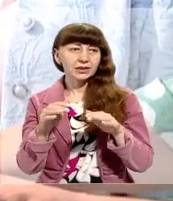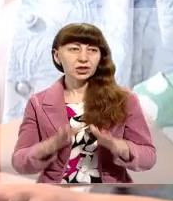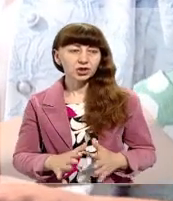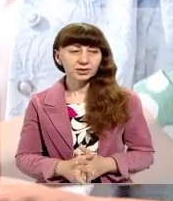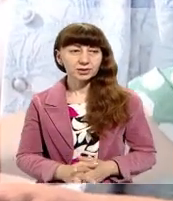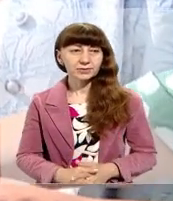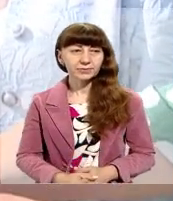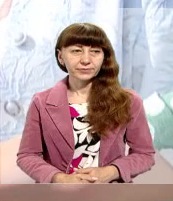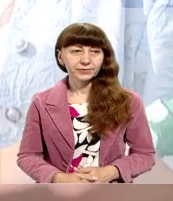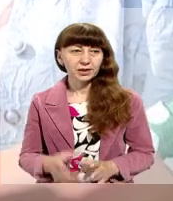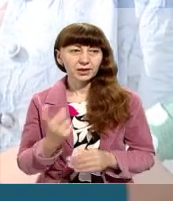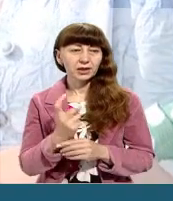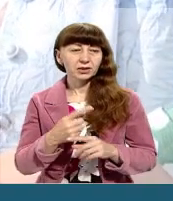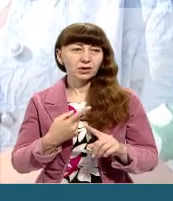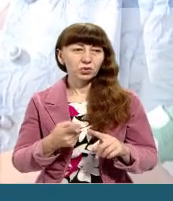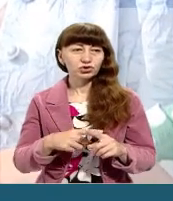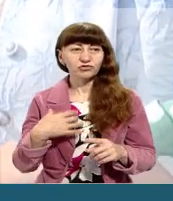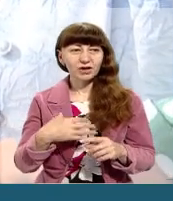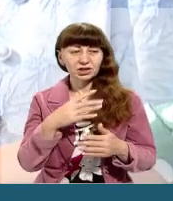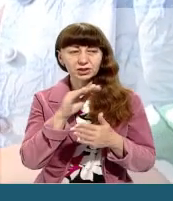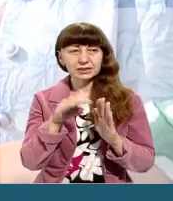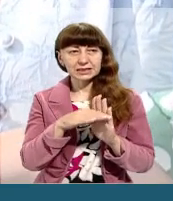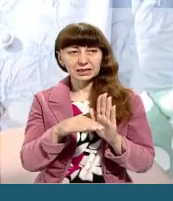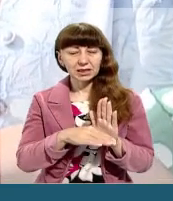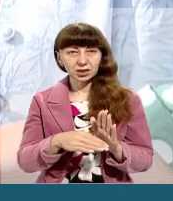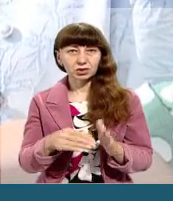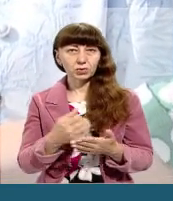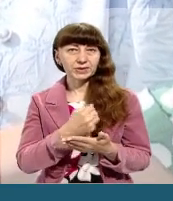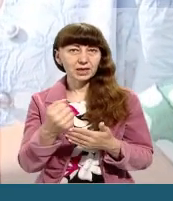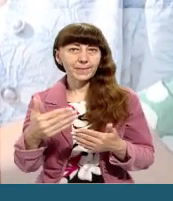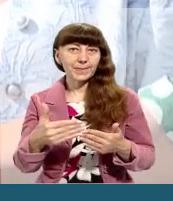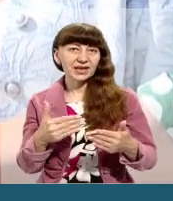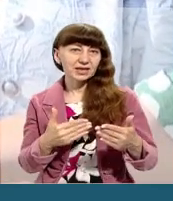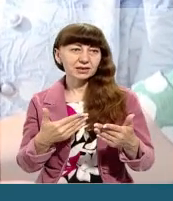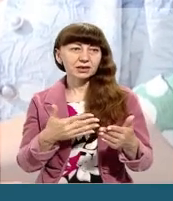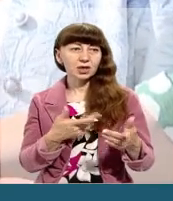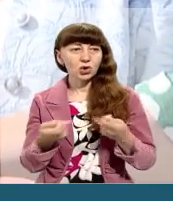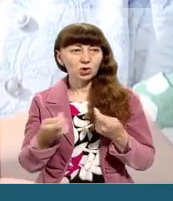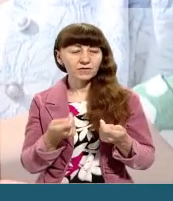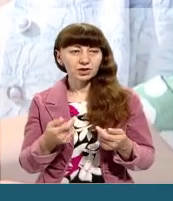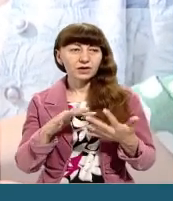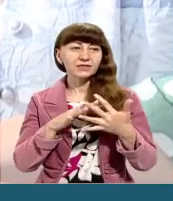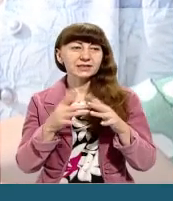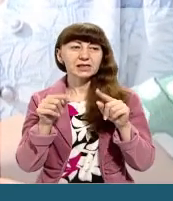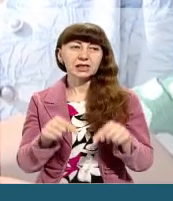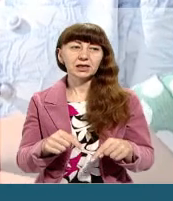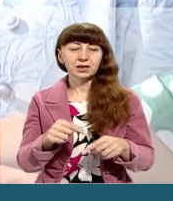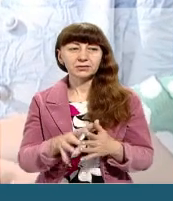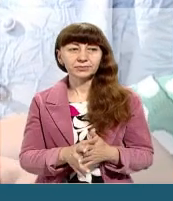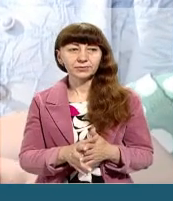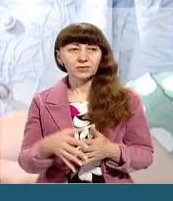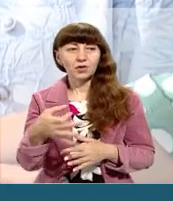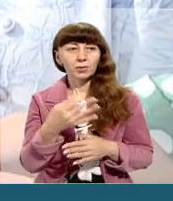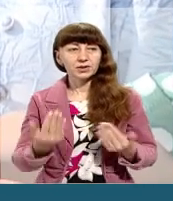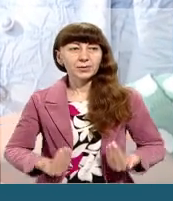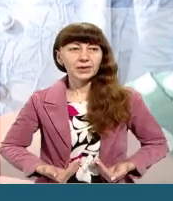что это важнейшая задача, которая стоит перед исполнительной властью. У нас в сельской местности, в нашей области